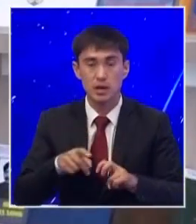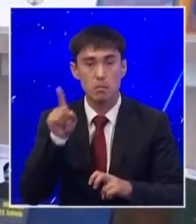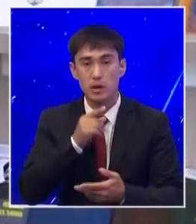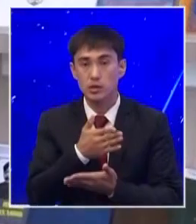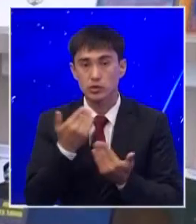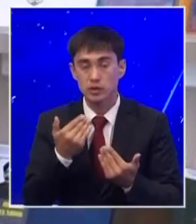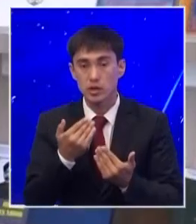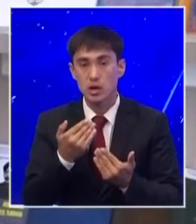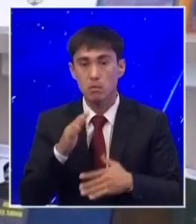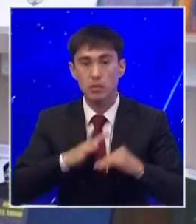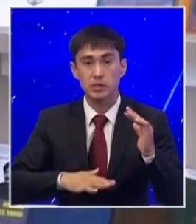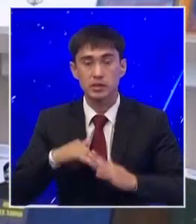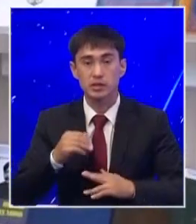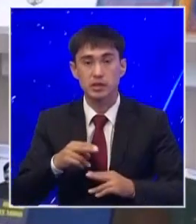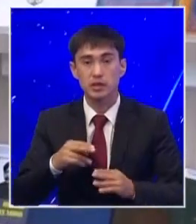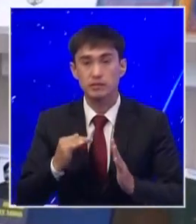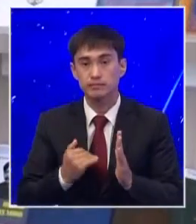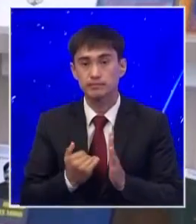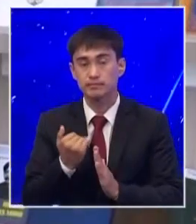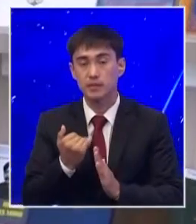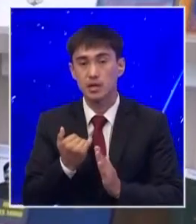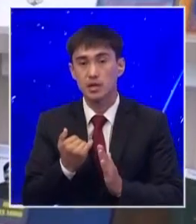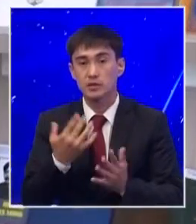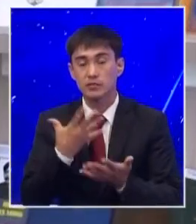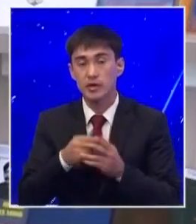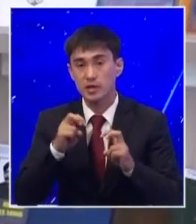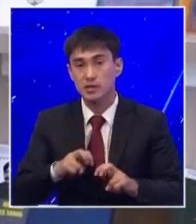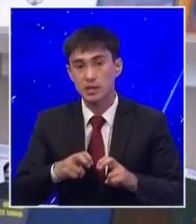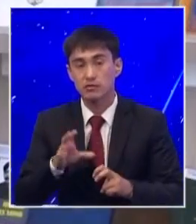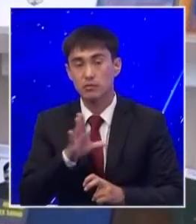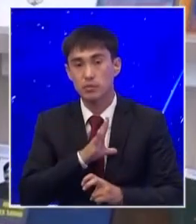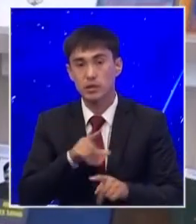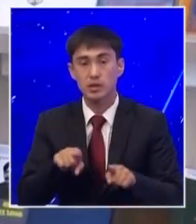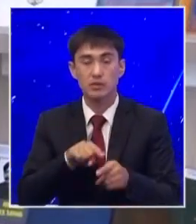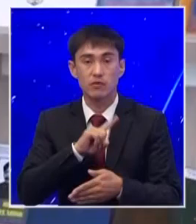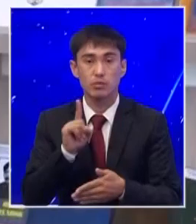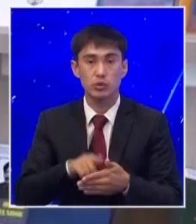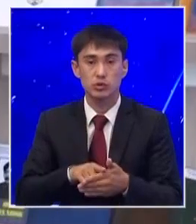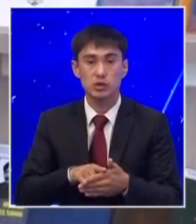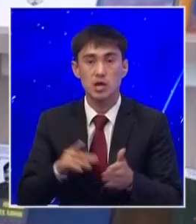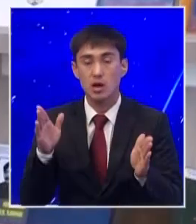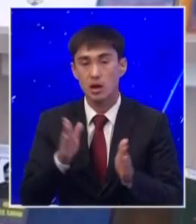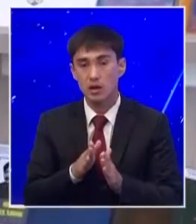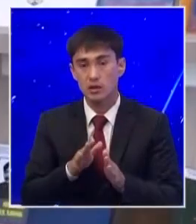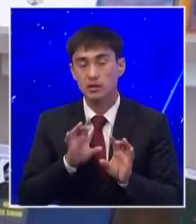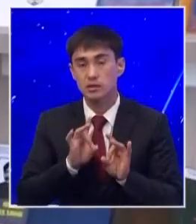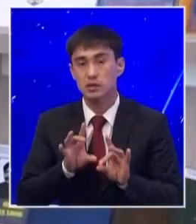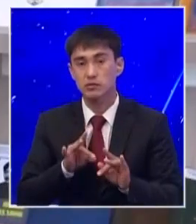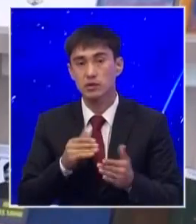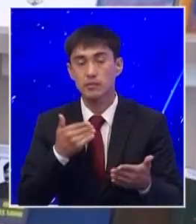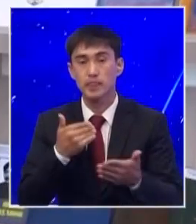еще практически не поднимается. Я в своих исследованиях затрагивала этот вопрос очень кратко